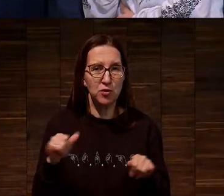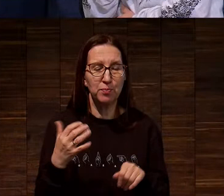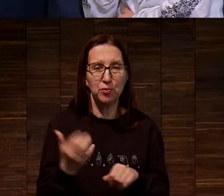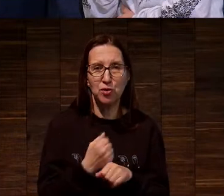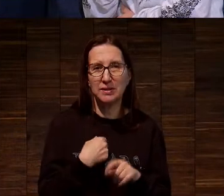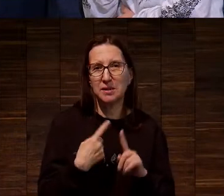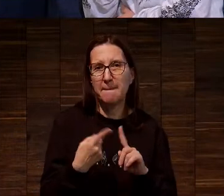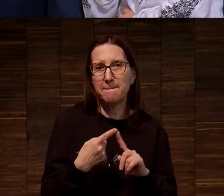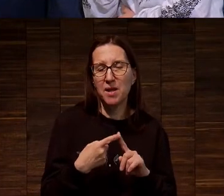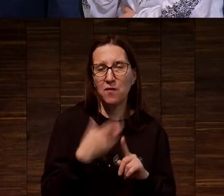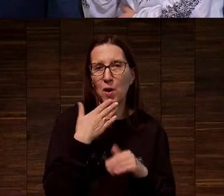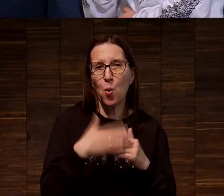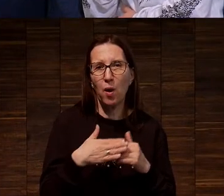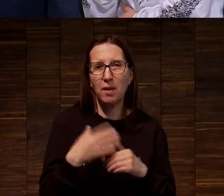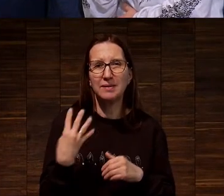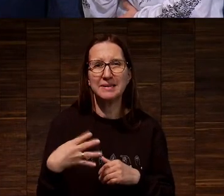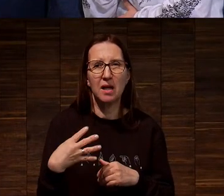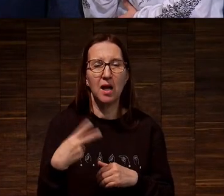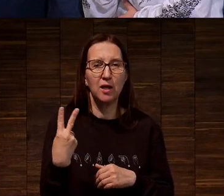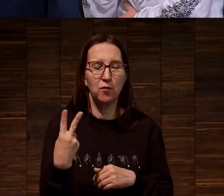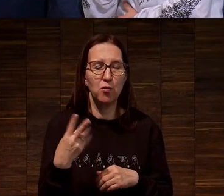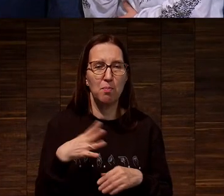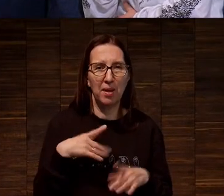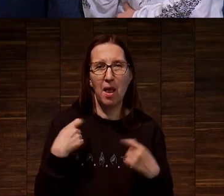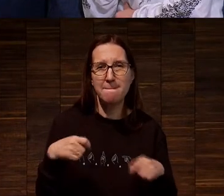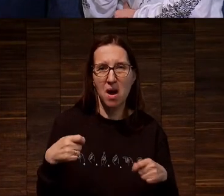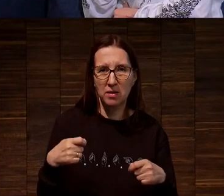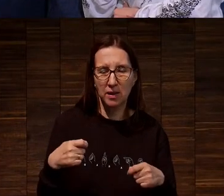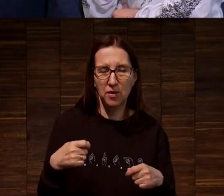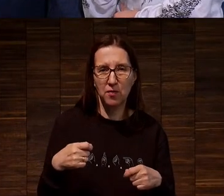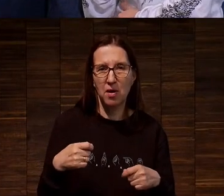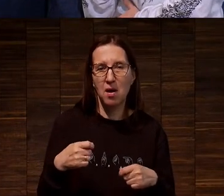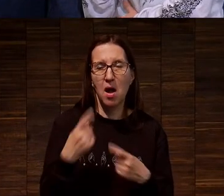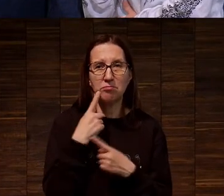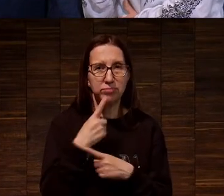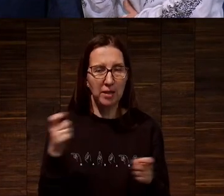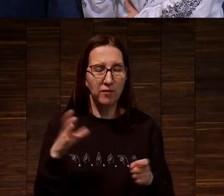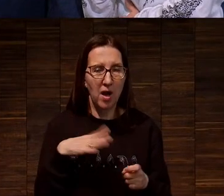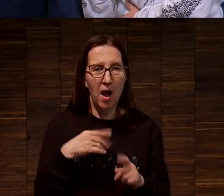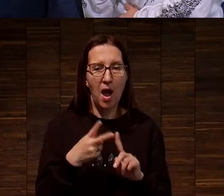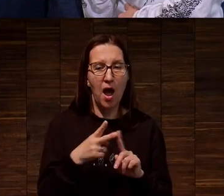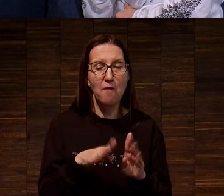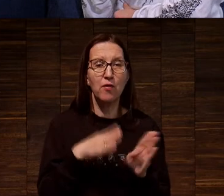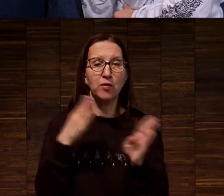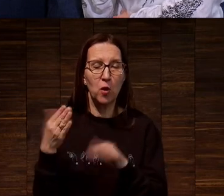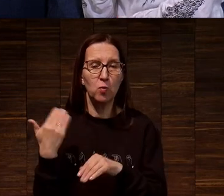сколько? Около 42 маркетов было анонсировано, на втором уже около